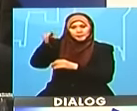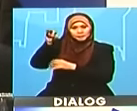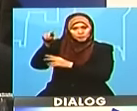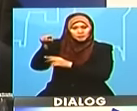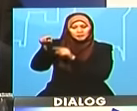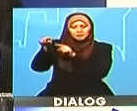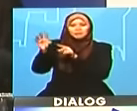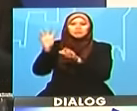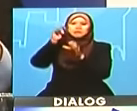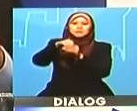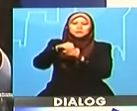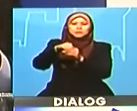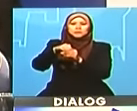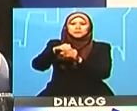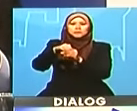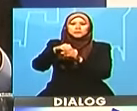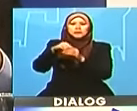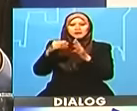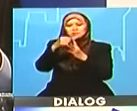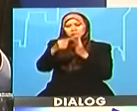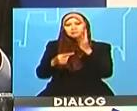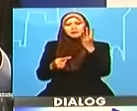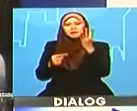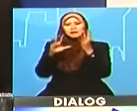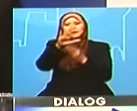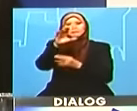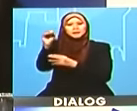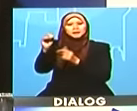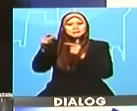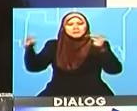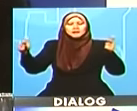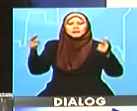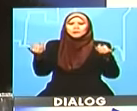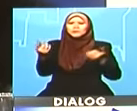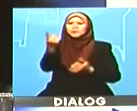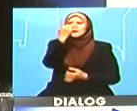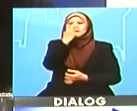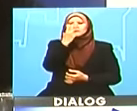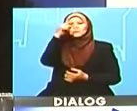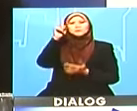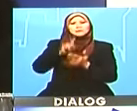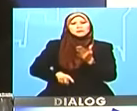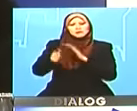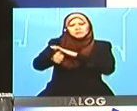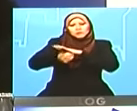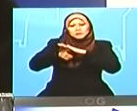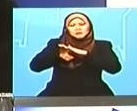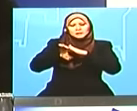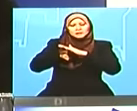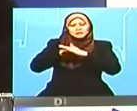kategori antara yang empat terbesar. Cuba kita tanya diri kita, apa guna dia nak menyorok